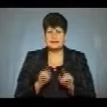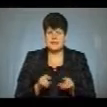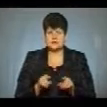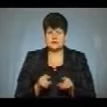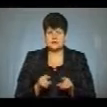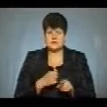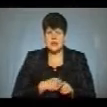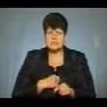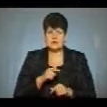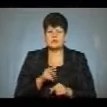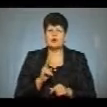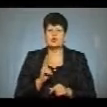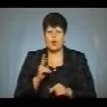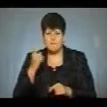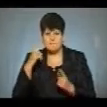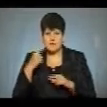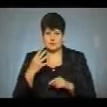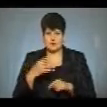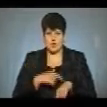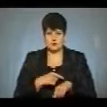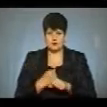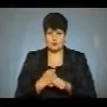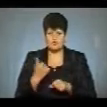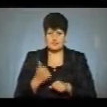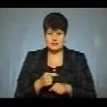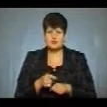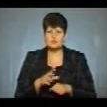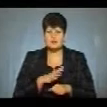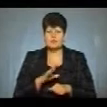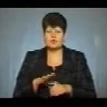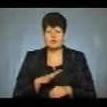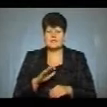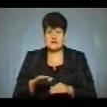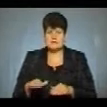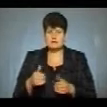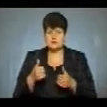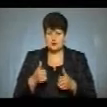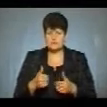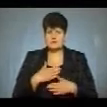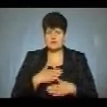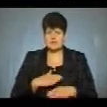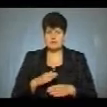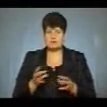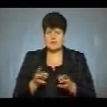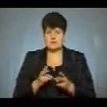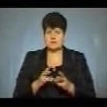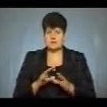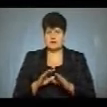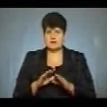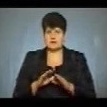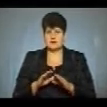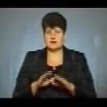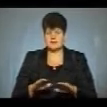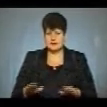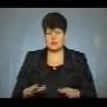для тих, хто придумав 40 годин робочі тижні. Ми будемо так працювати, щоб просто було дітям добре, щоб ми задовільнили потреби дітей і щоб самі отримали від цього